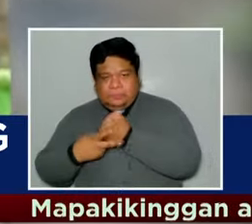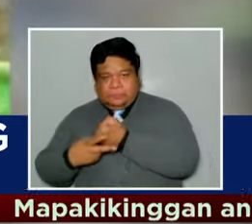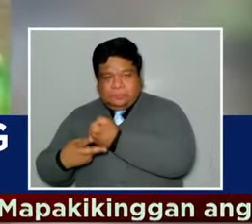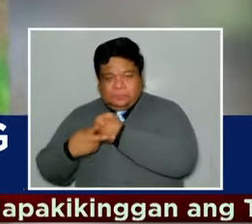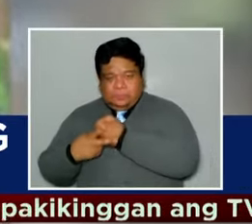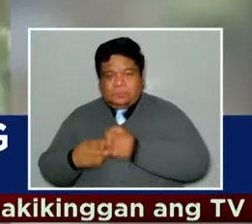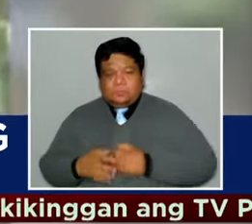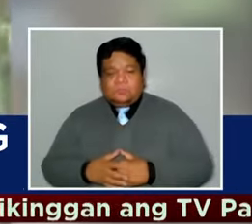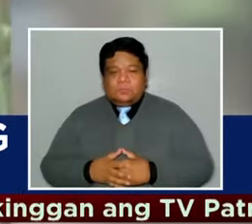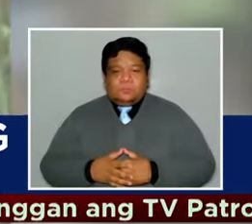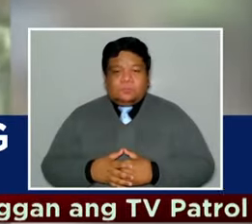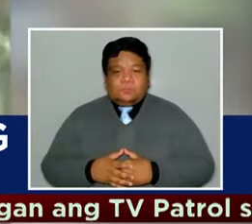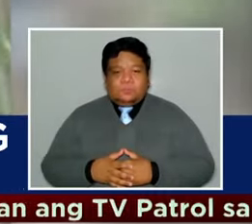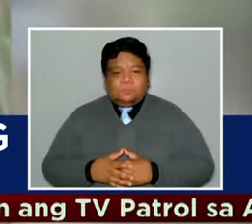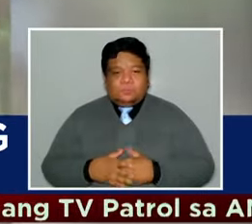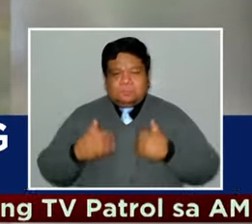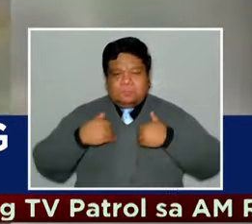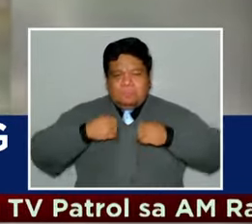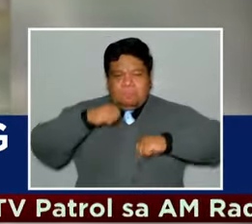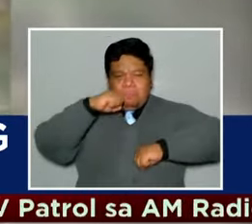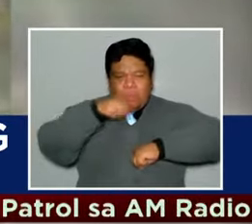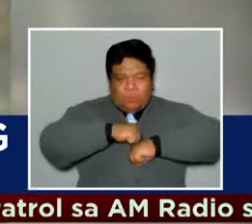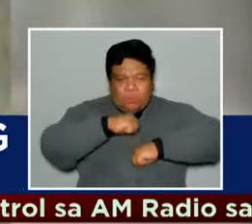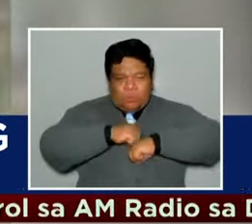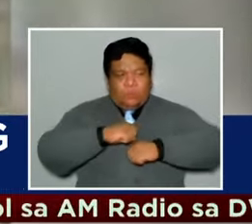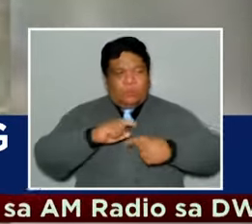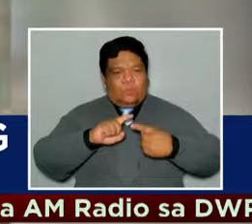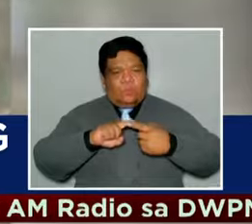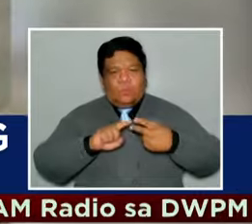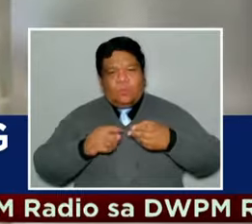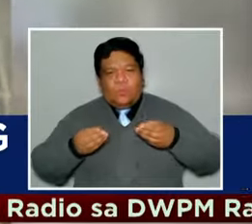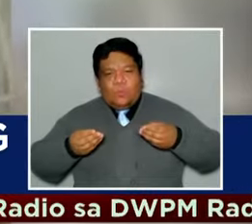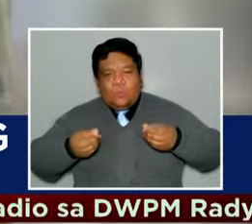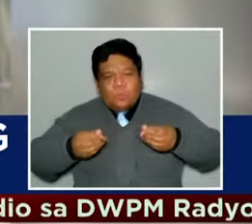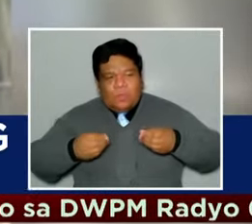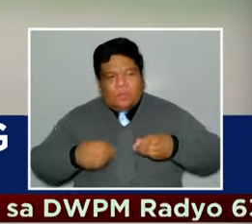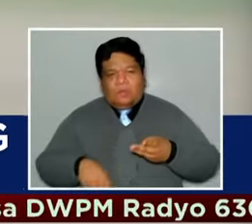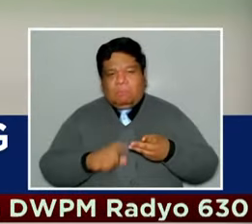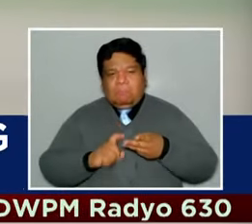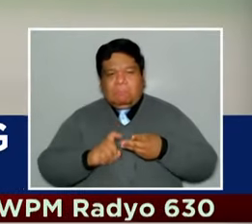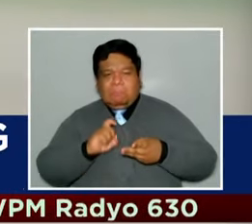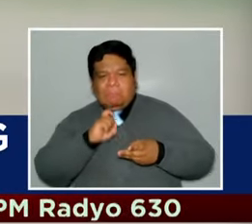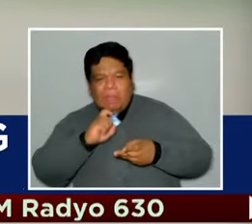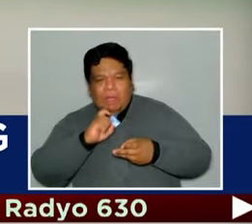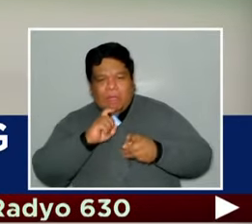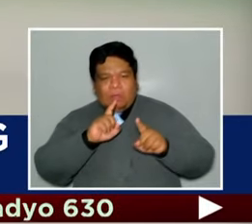Halong bato, lupa at construction materials ang tumabon sa mga biktima.